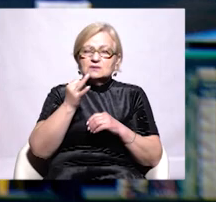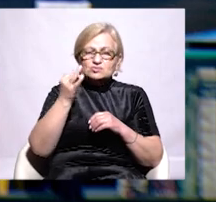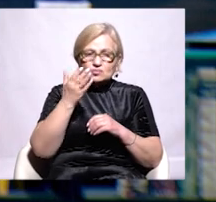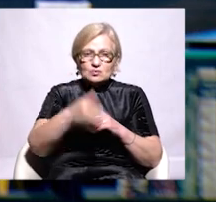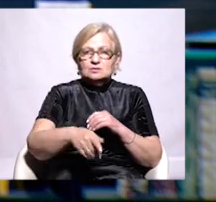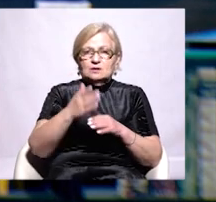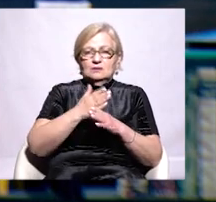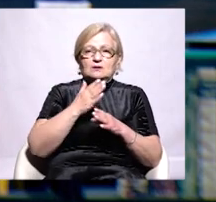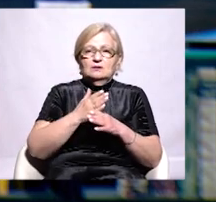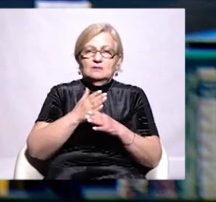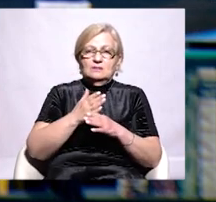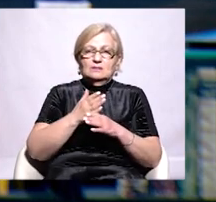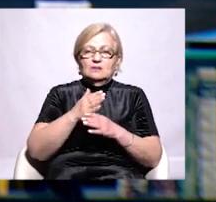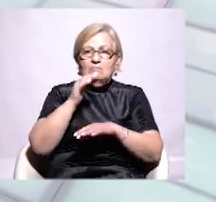ისტორიას,